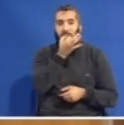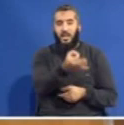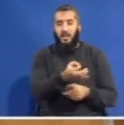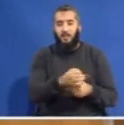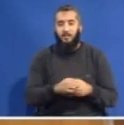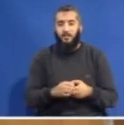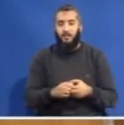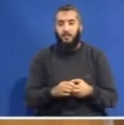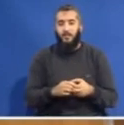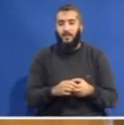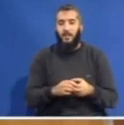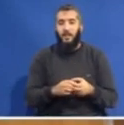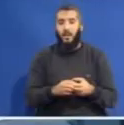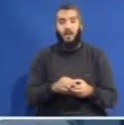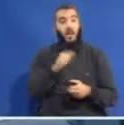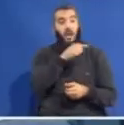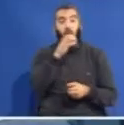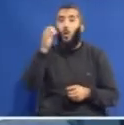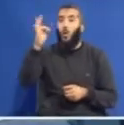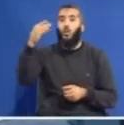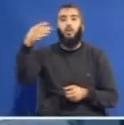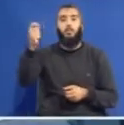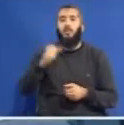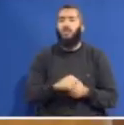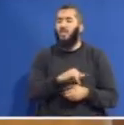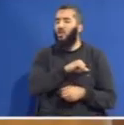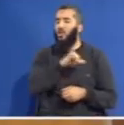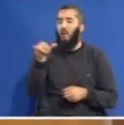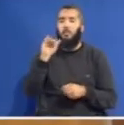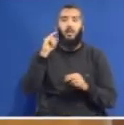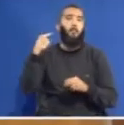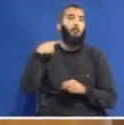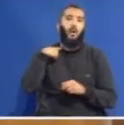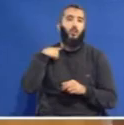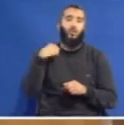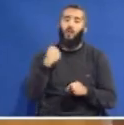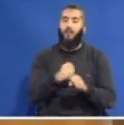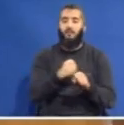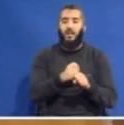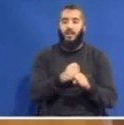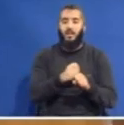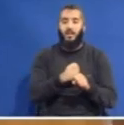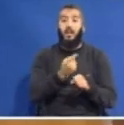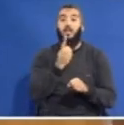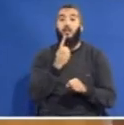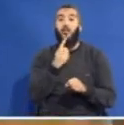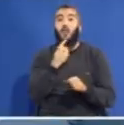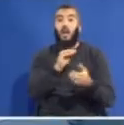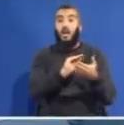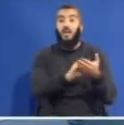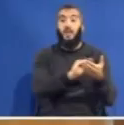البير، قال: ما ذر عثمان بعد اليوم عمل. الله، يعني معناها الله الإنفاق رضي